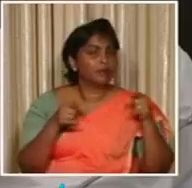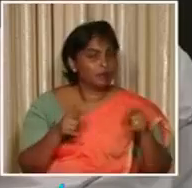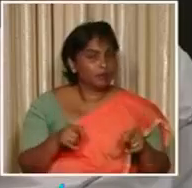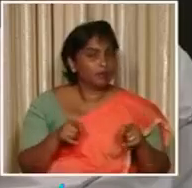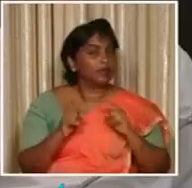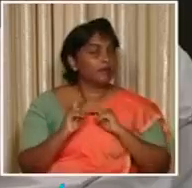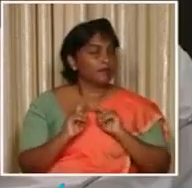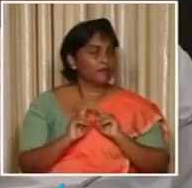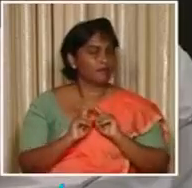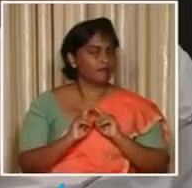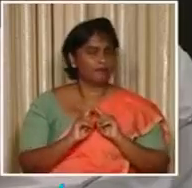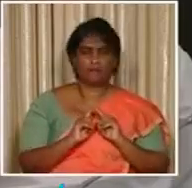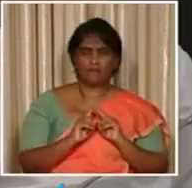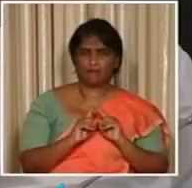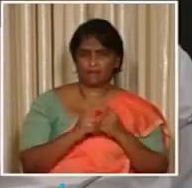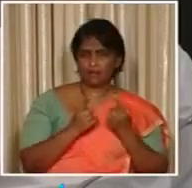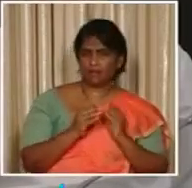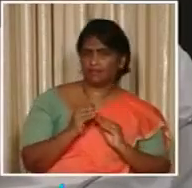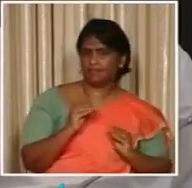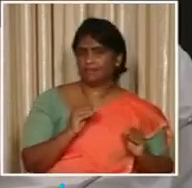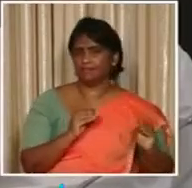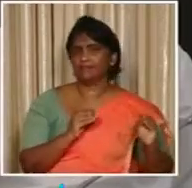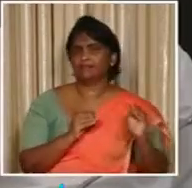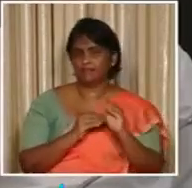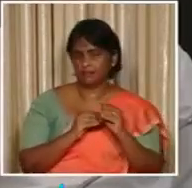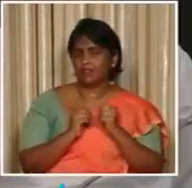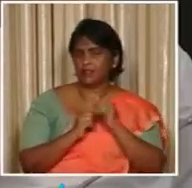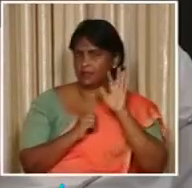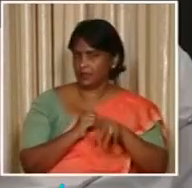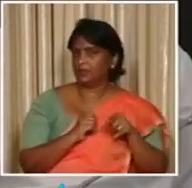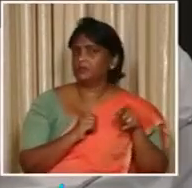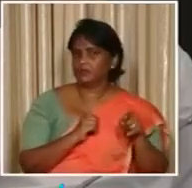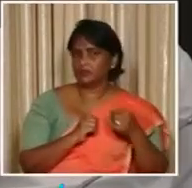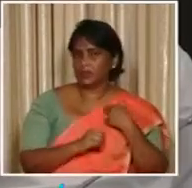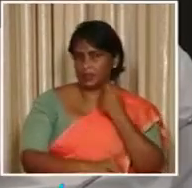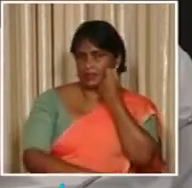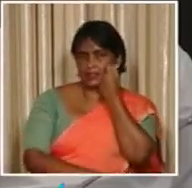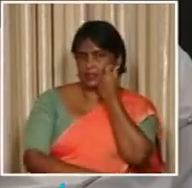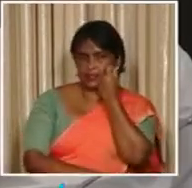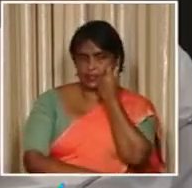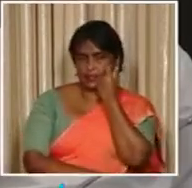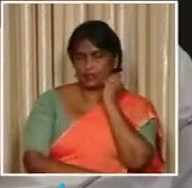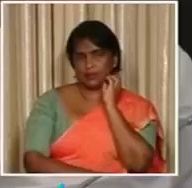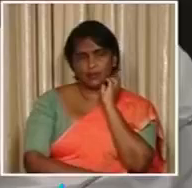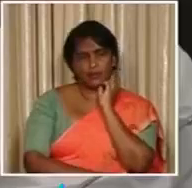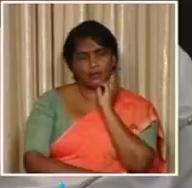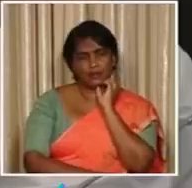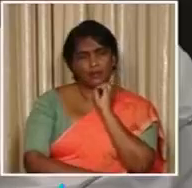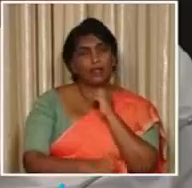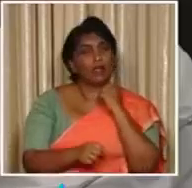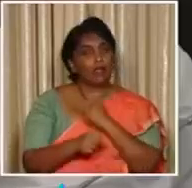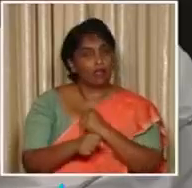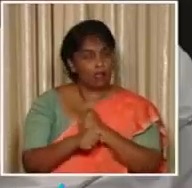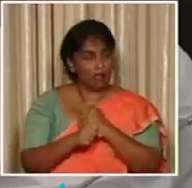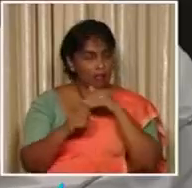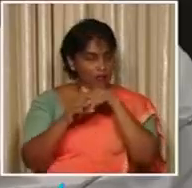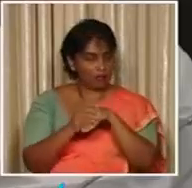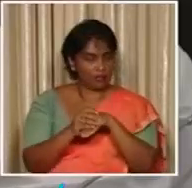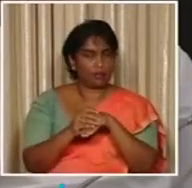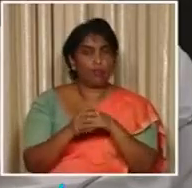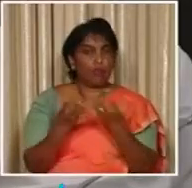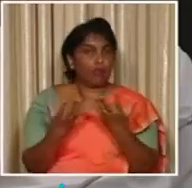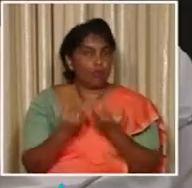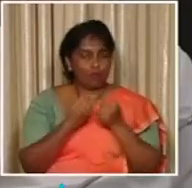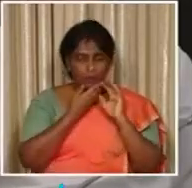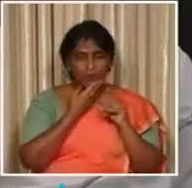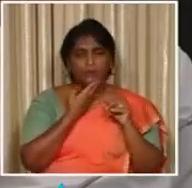වෙනත් වක්‍රාකාරව වෙනත් දෙයක් සිදු වෙලා තිබෙනවා. ඒක අපේ සැකය. හොඳ ඒක ගැන හොයලා බලන්න. ආණ්ඩු පක්ෂයේ උවමනාවක්